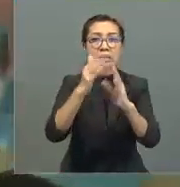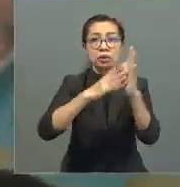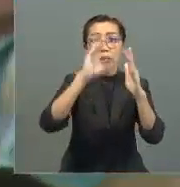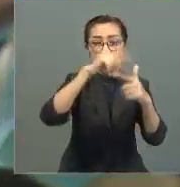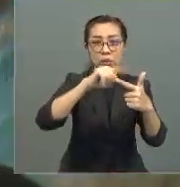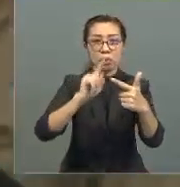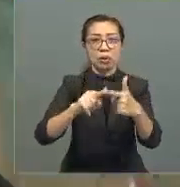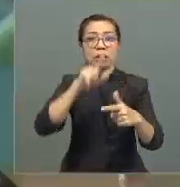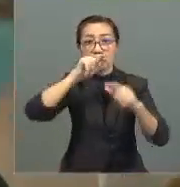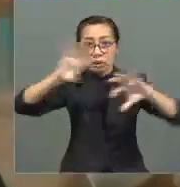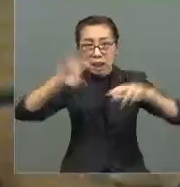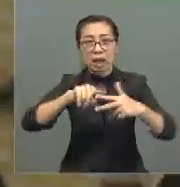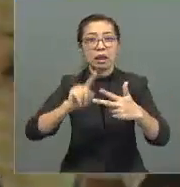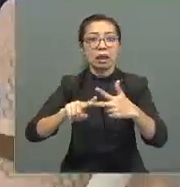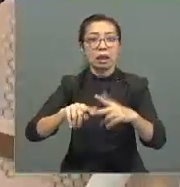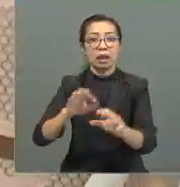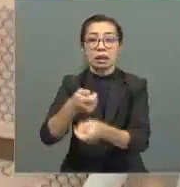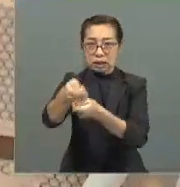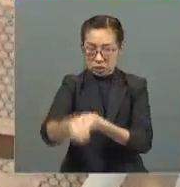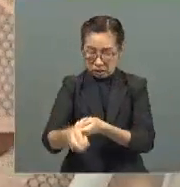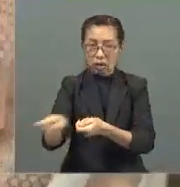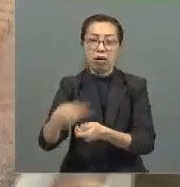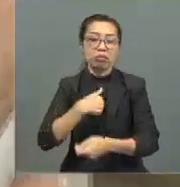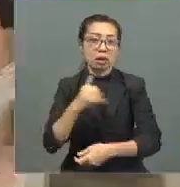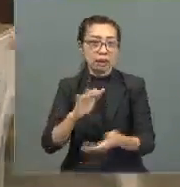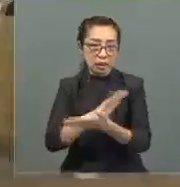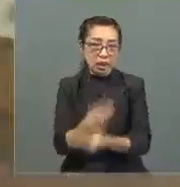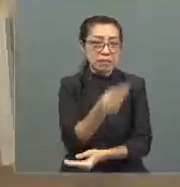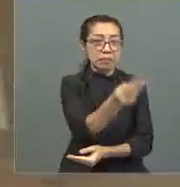ารเพื่อการเกษตรและสหกรณ์การเกษตรหรือธกส.เปิด